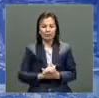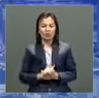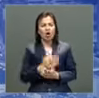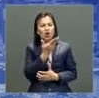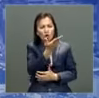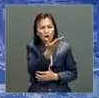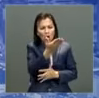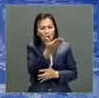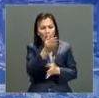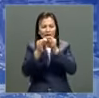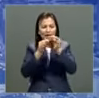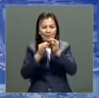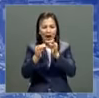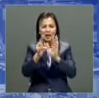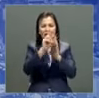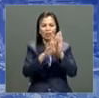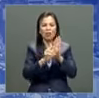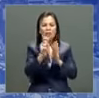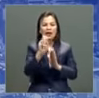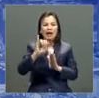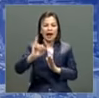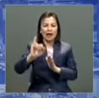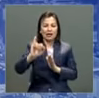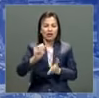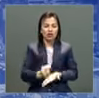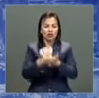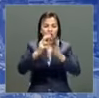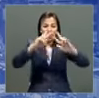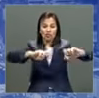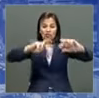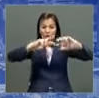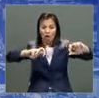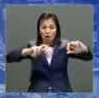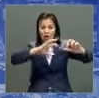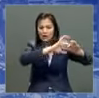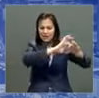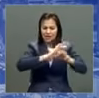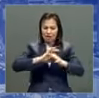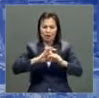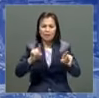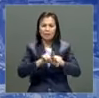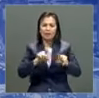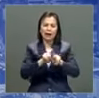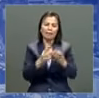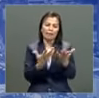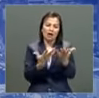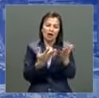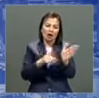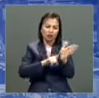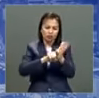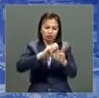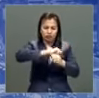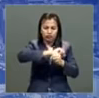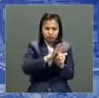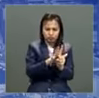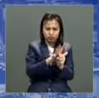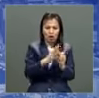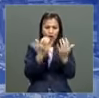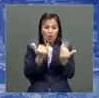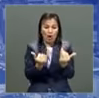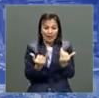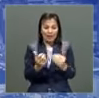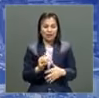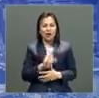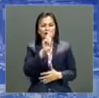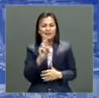บายระบบ AI ที่ใช้ในการวิเคราะห์เชื้อโควิด-19 ที่นายกรัฐมนตรีไปดูในวันนี้ค่ะว่าเรื่องของ